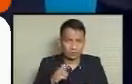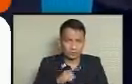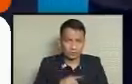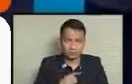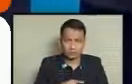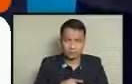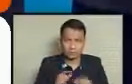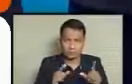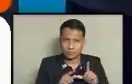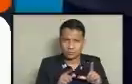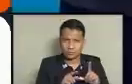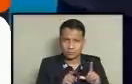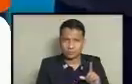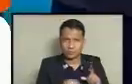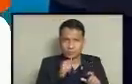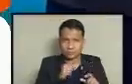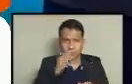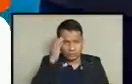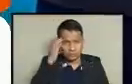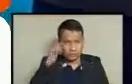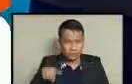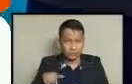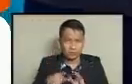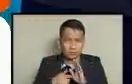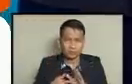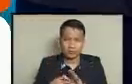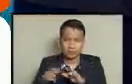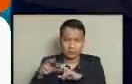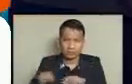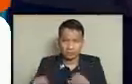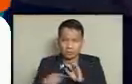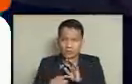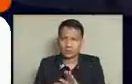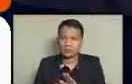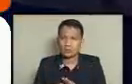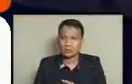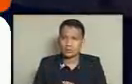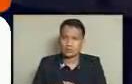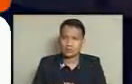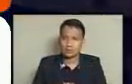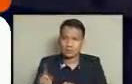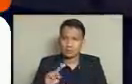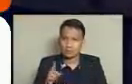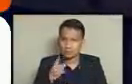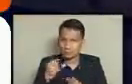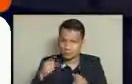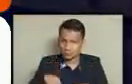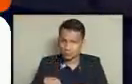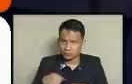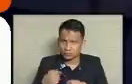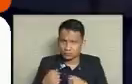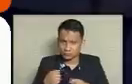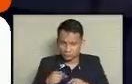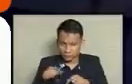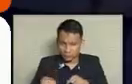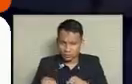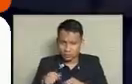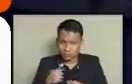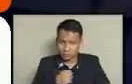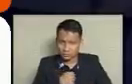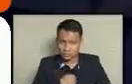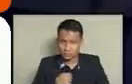wala ang lisensya, alamin po natin lahat dyan para maimbisigahan. At malaman din po natin dito sa Security Licensing